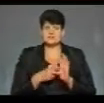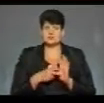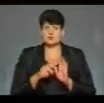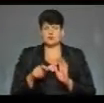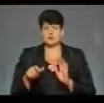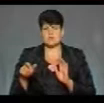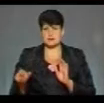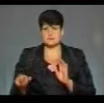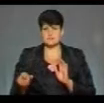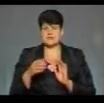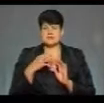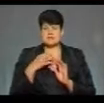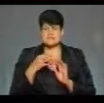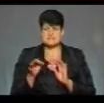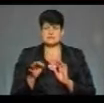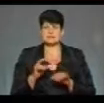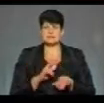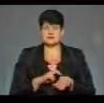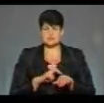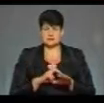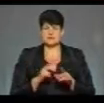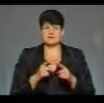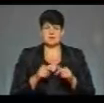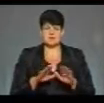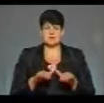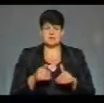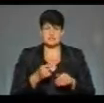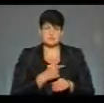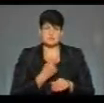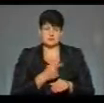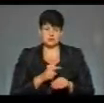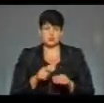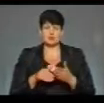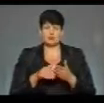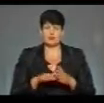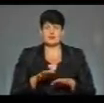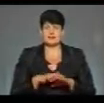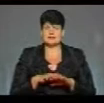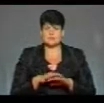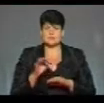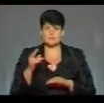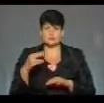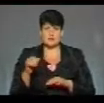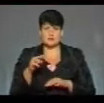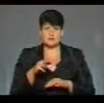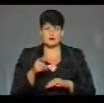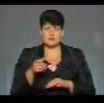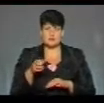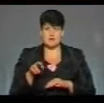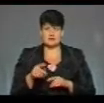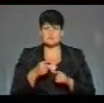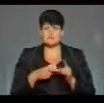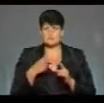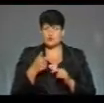людей, повідомила педіатр відділу надання медичної допомоги населенню обласного управління охорони здоров'я Майя Голяк. За півроку